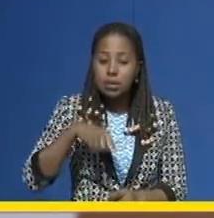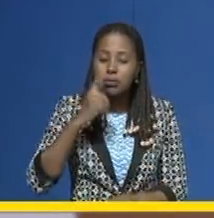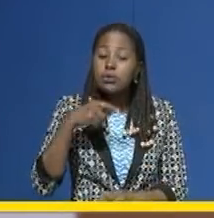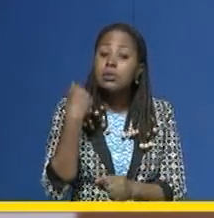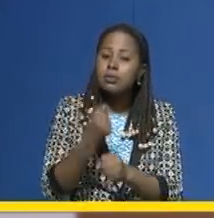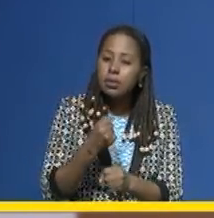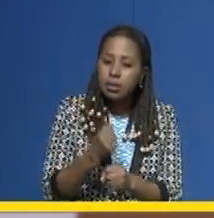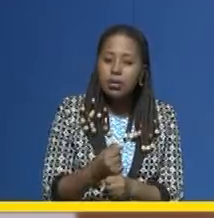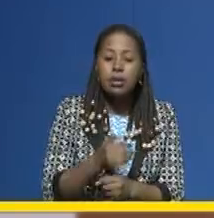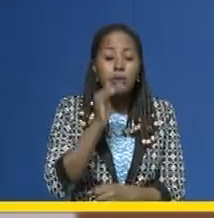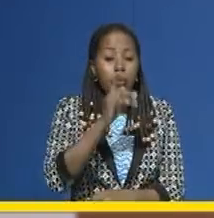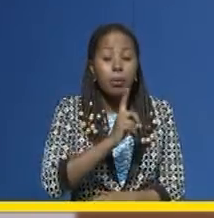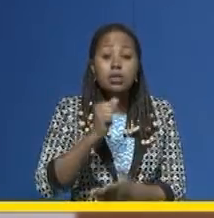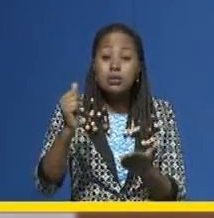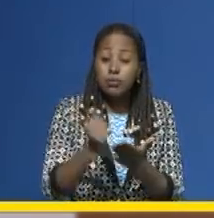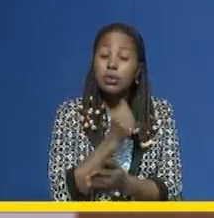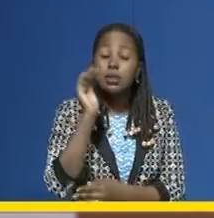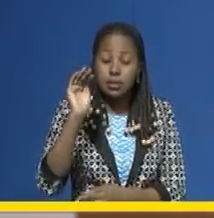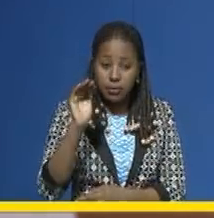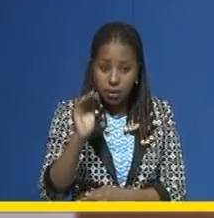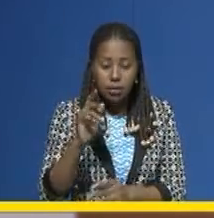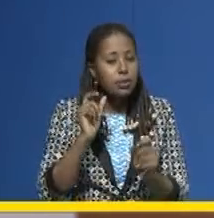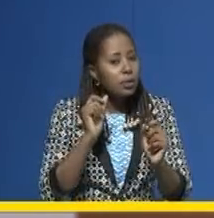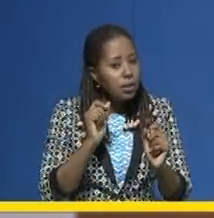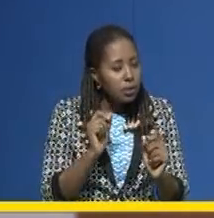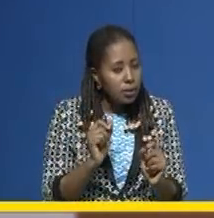hivi, tunawaambia wasifute safari, ila